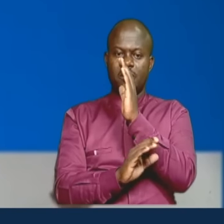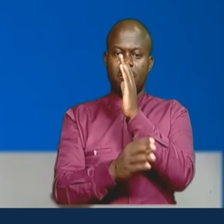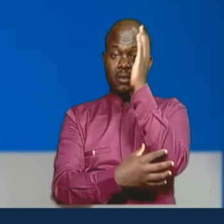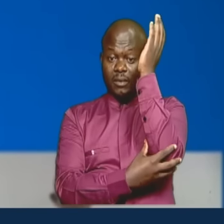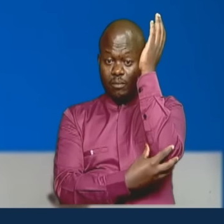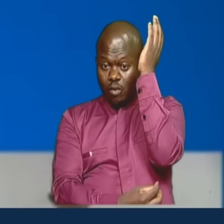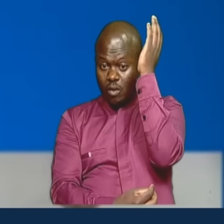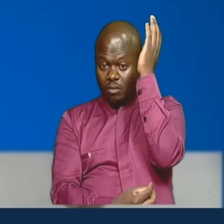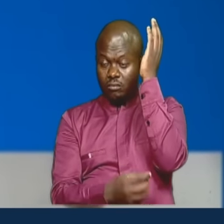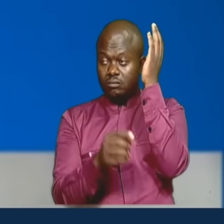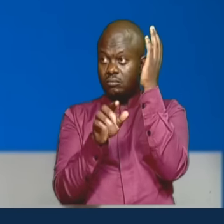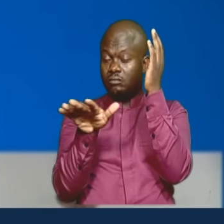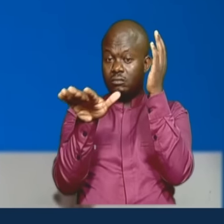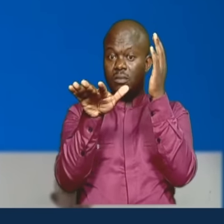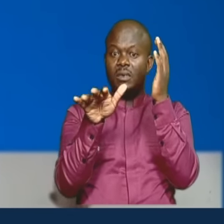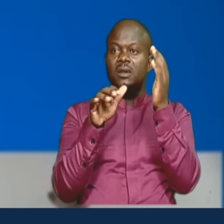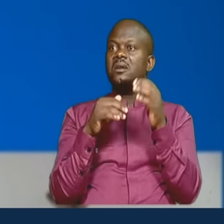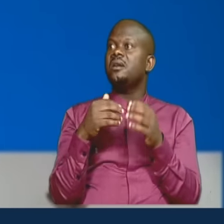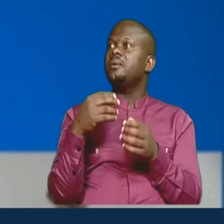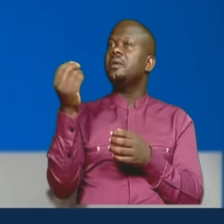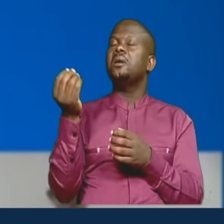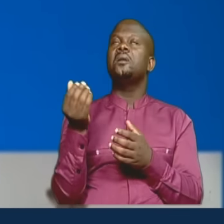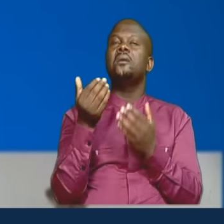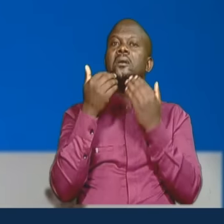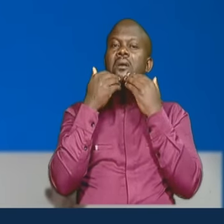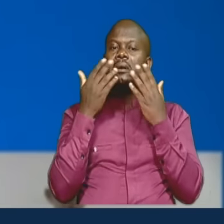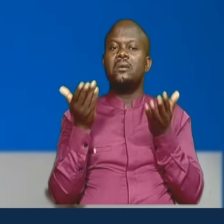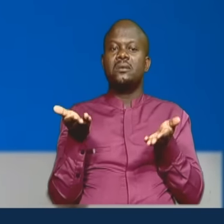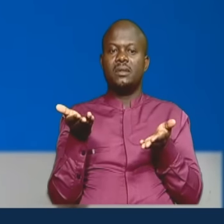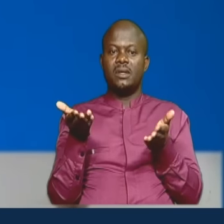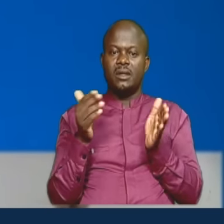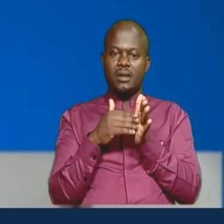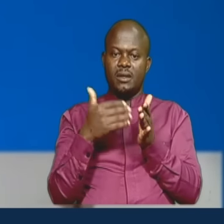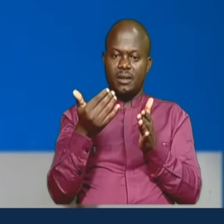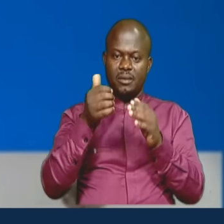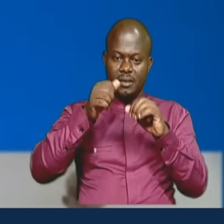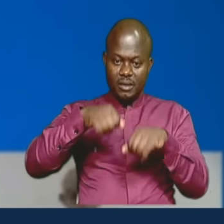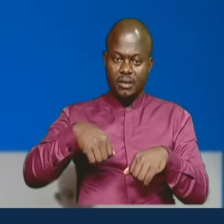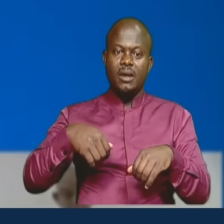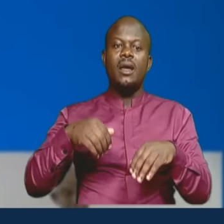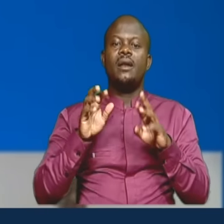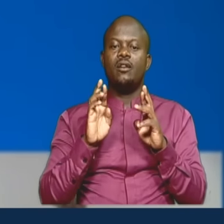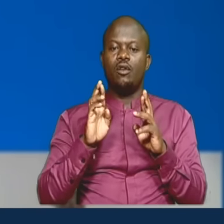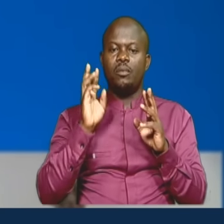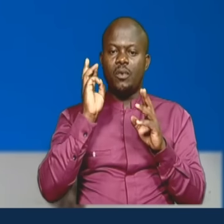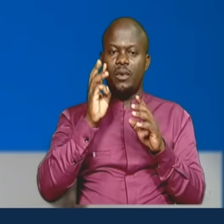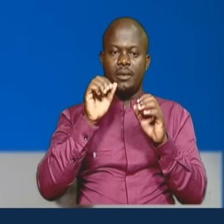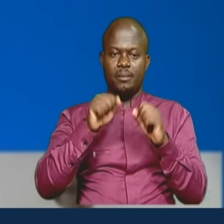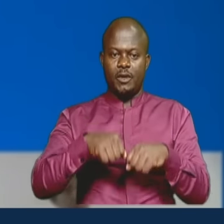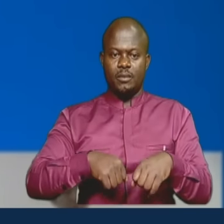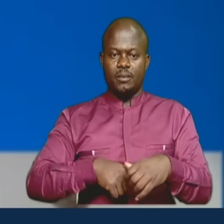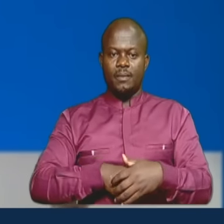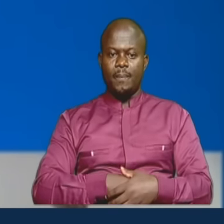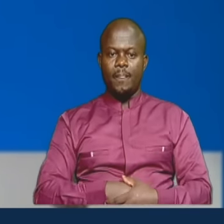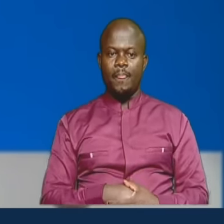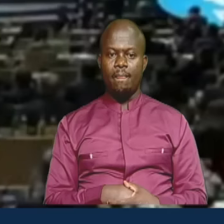bityo nabyo ntibitahe amaramasa. Kandi ibi birashoboka, nizeye ko bizashoboka.